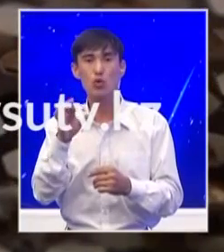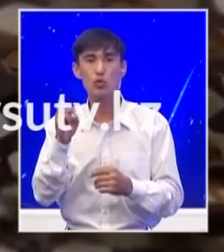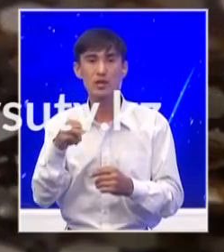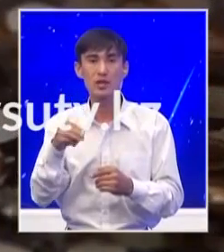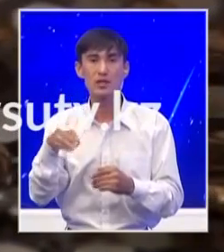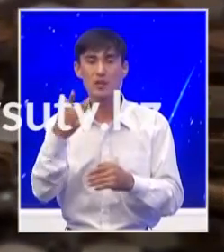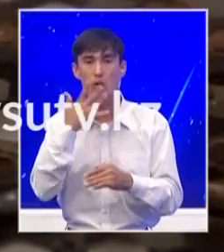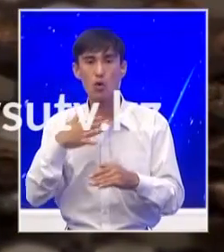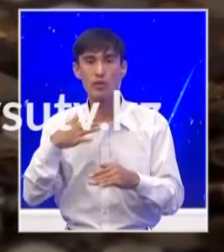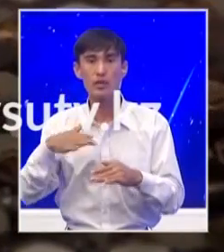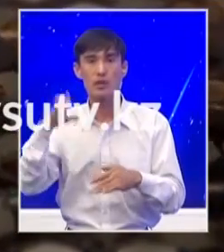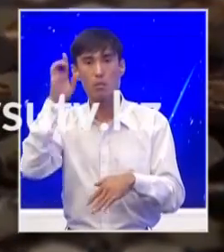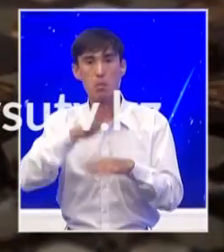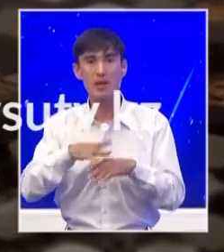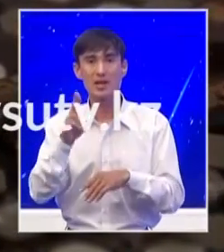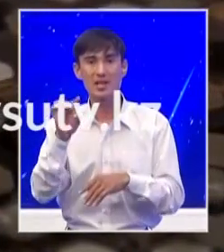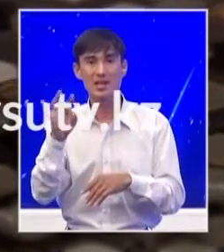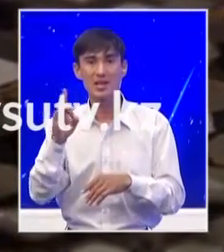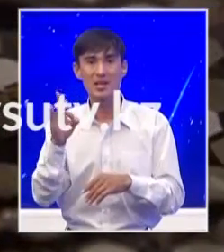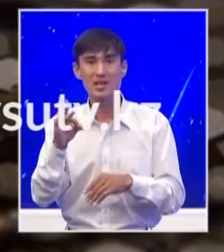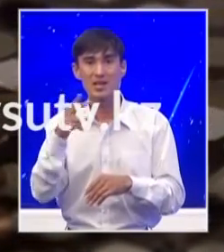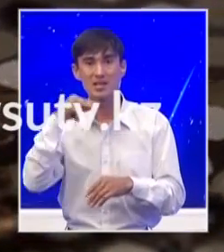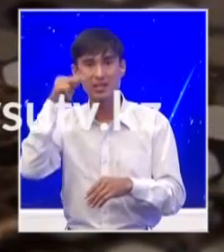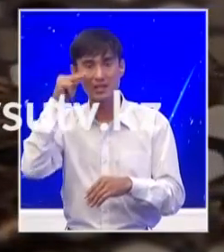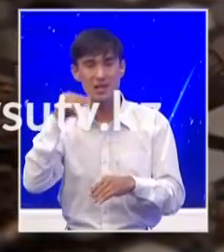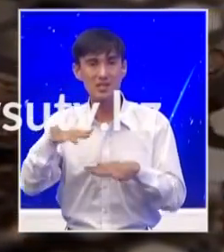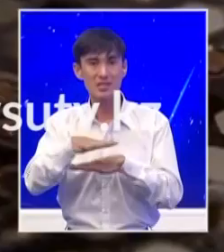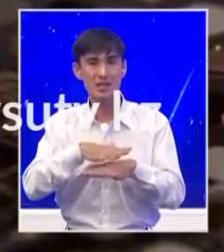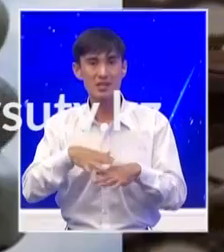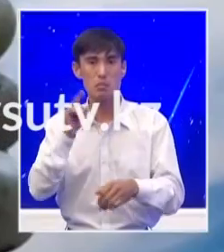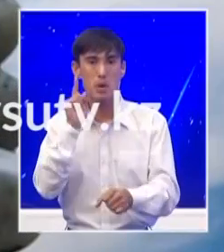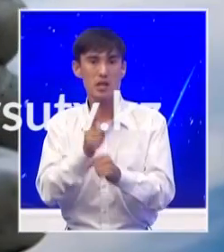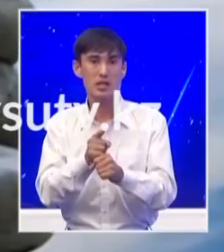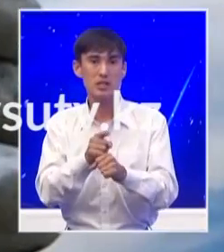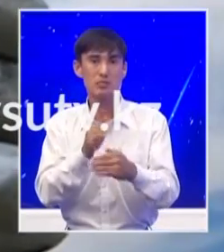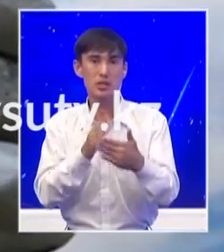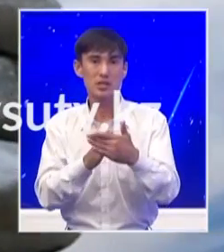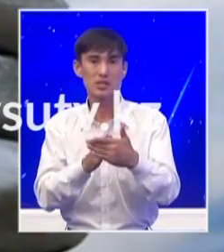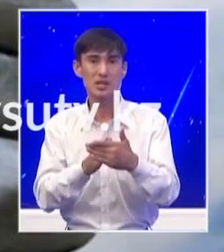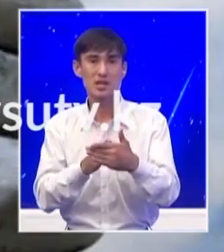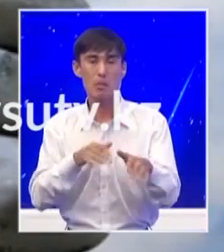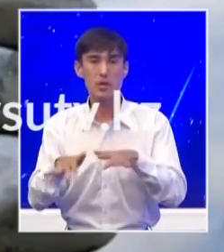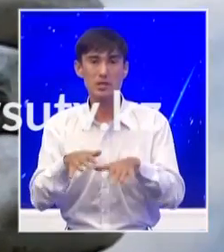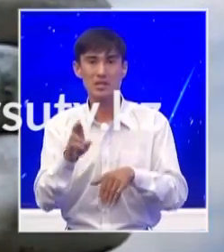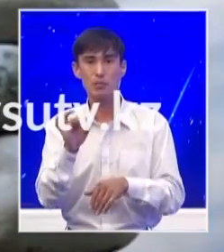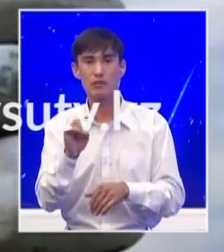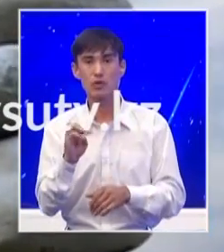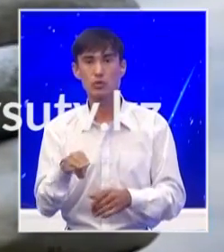банк КНР приказал крупным финансовым институтам страны перестать проводить операции с криптовалютой.